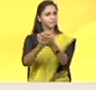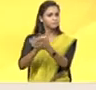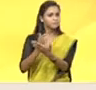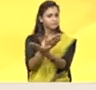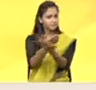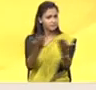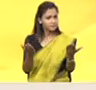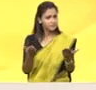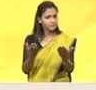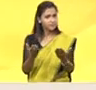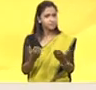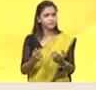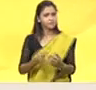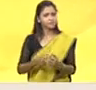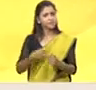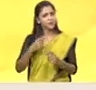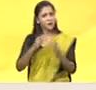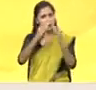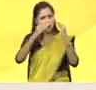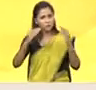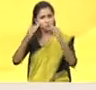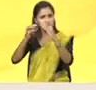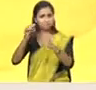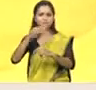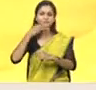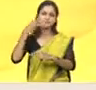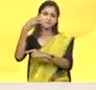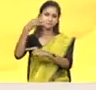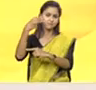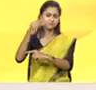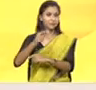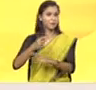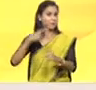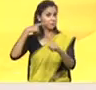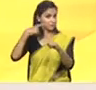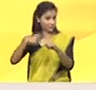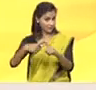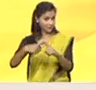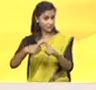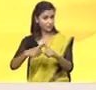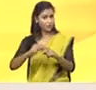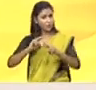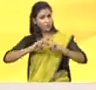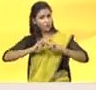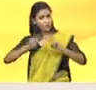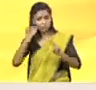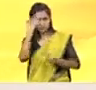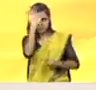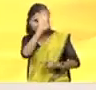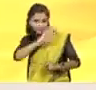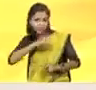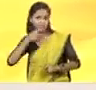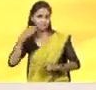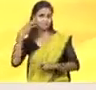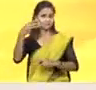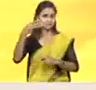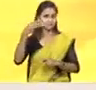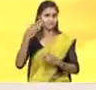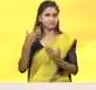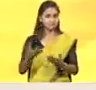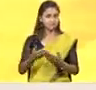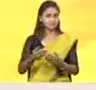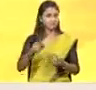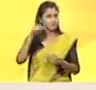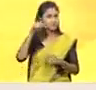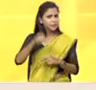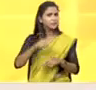देशवासियों, हर घर तिरंगा और पूरा देश तिरंगा। इस